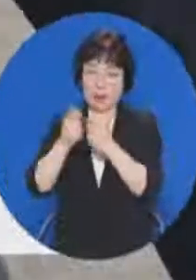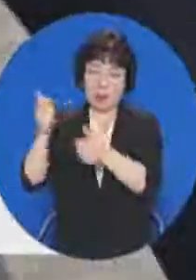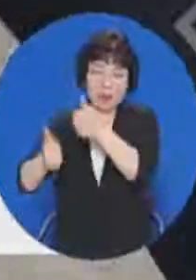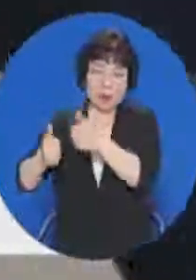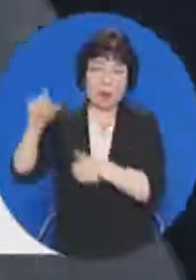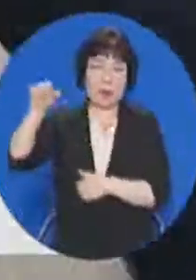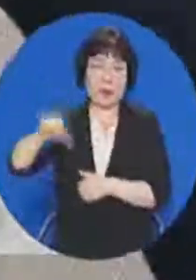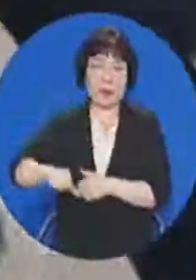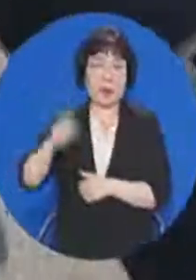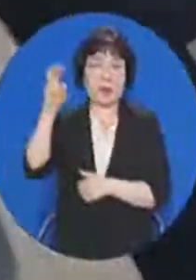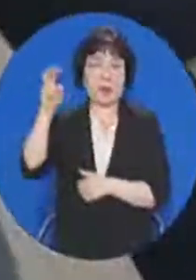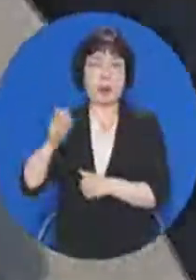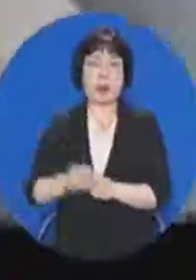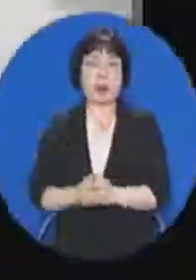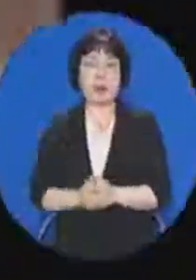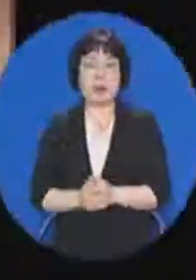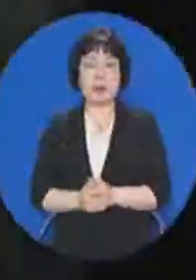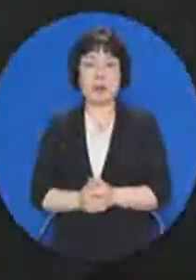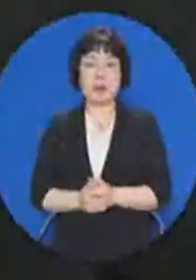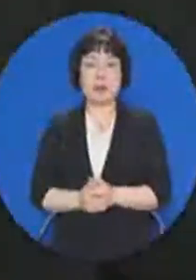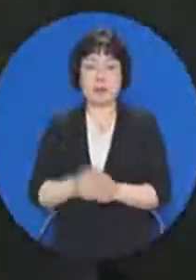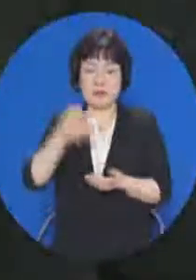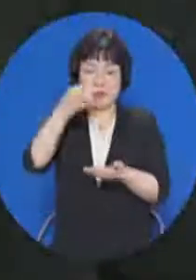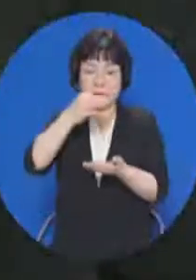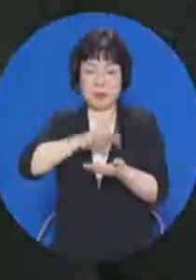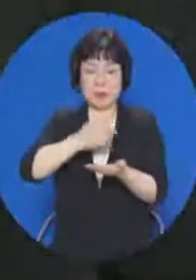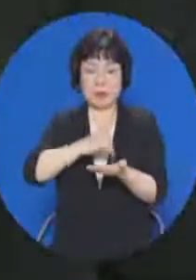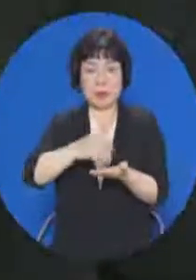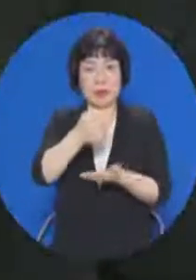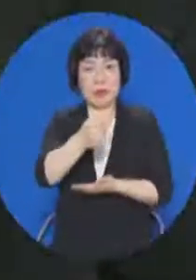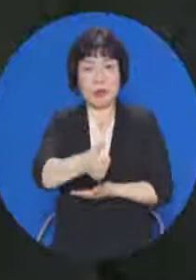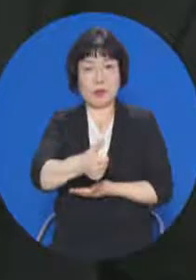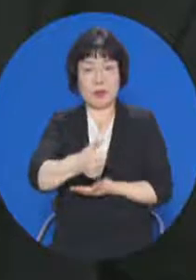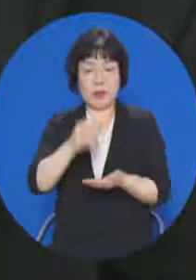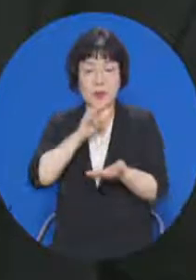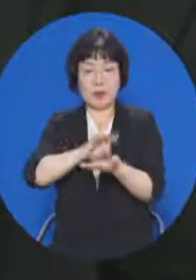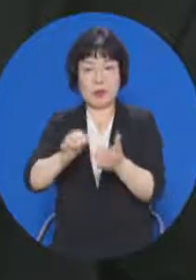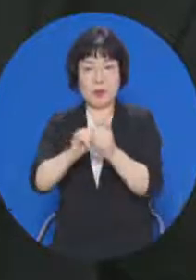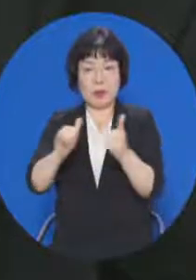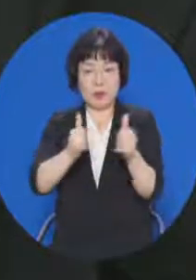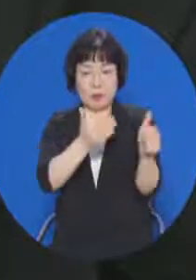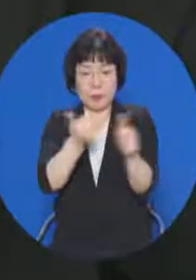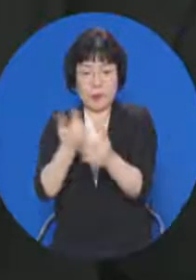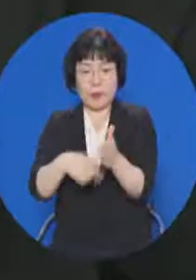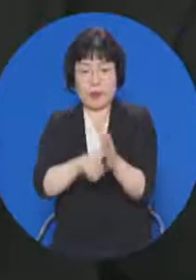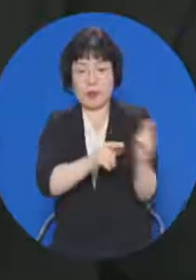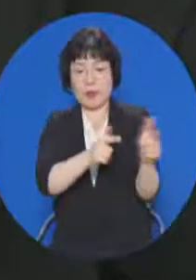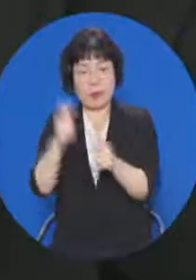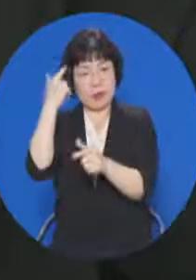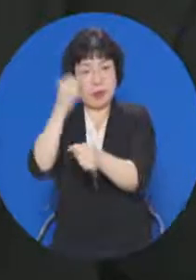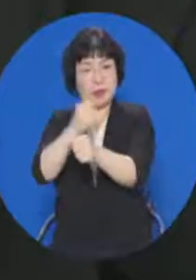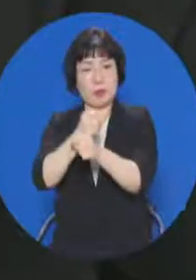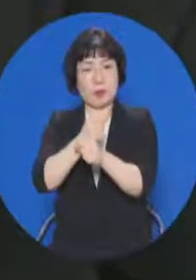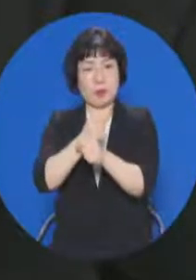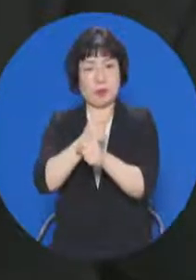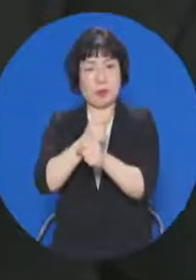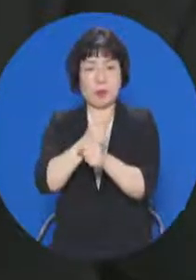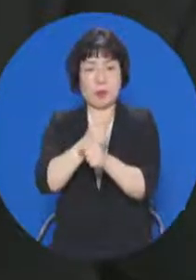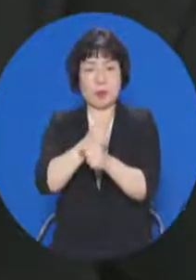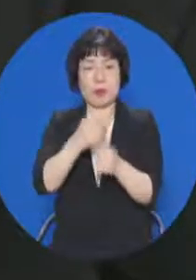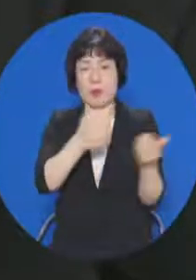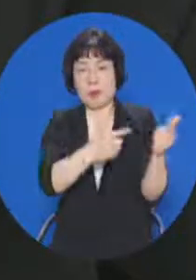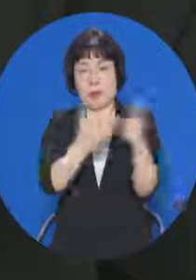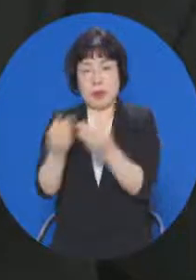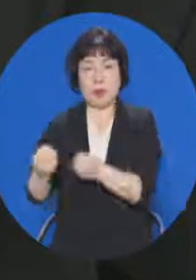없다고 지적합니다 표 1 땅이 더 이다 보니까 루비가 그를 위해 할 수 있는 다양한 프로모션 혜택이 에 부족할 수밖에